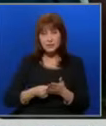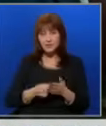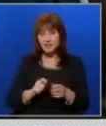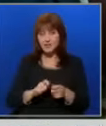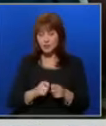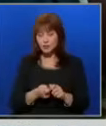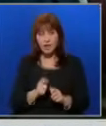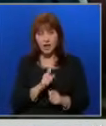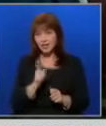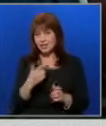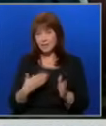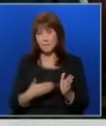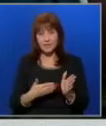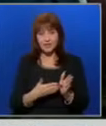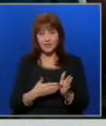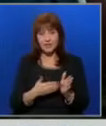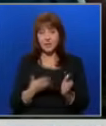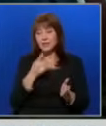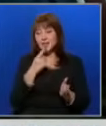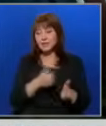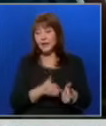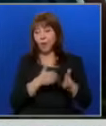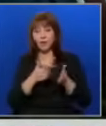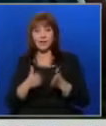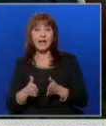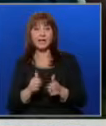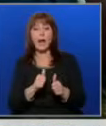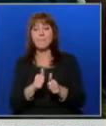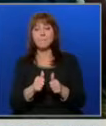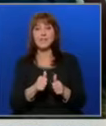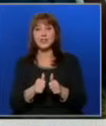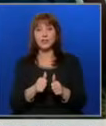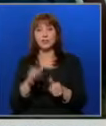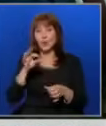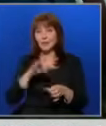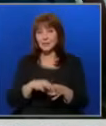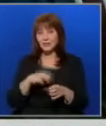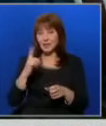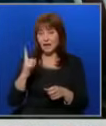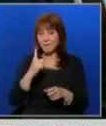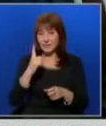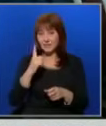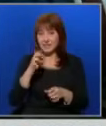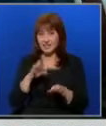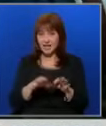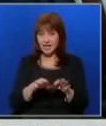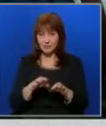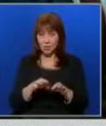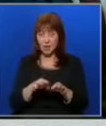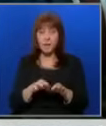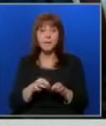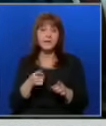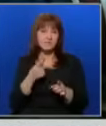нарушения не са причина за отменяне на машините на първия тур на изборите. Примерно за това,